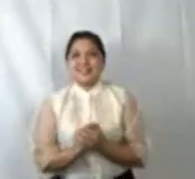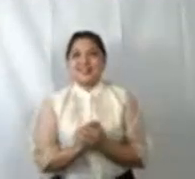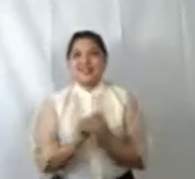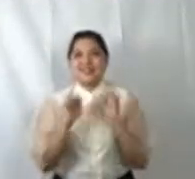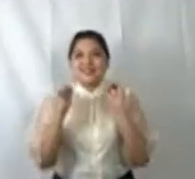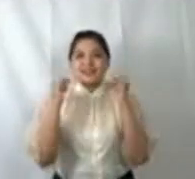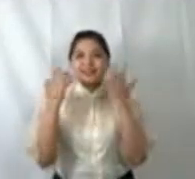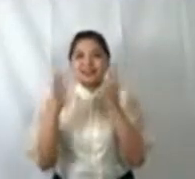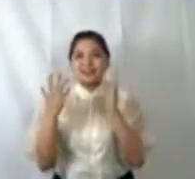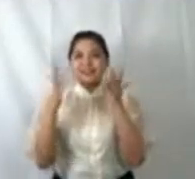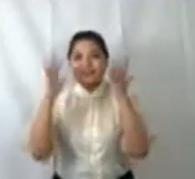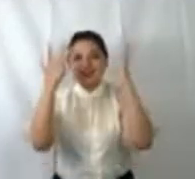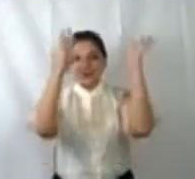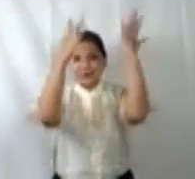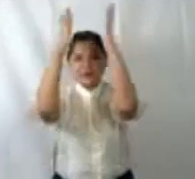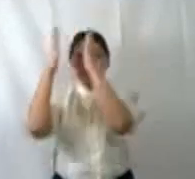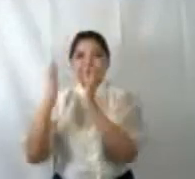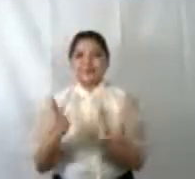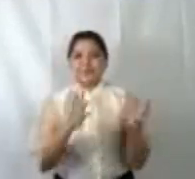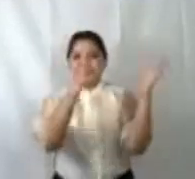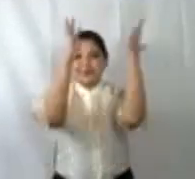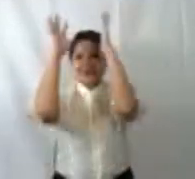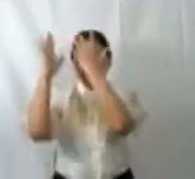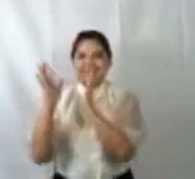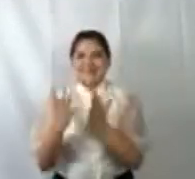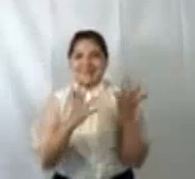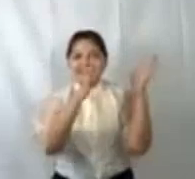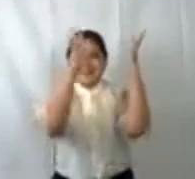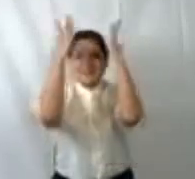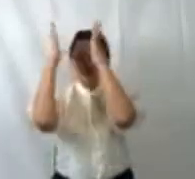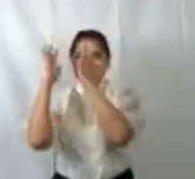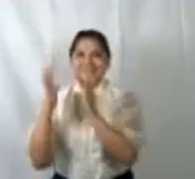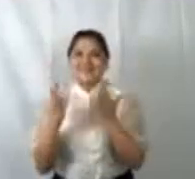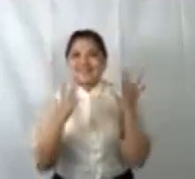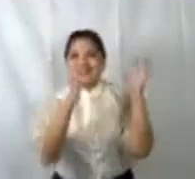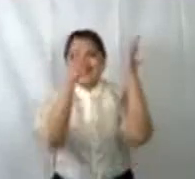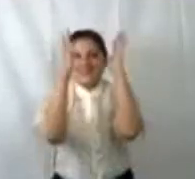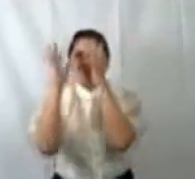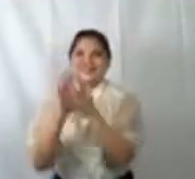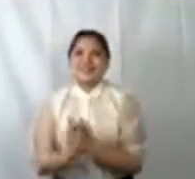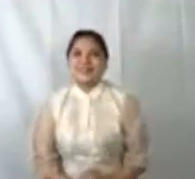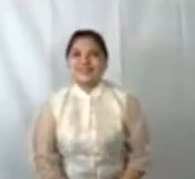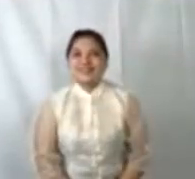isang pangmalakasang virtual na palakpakan.